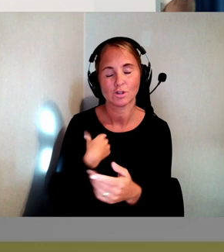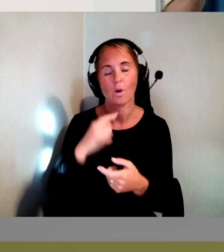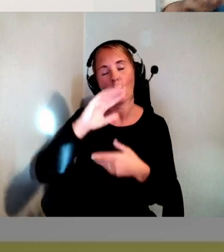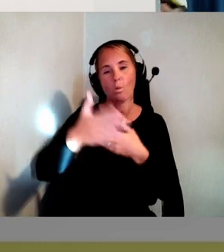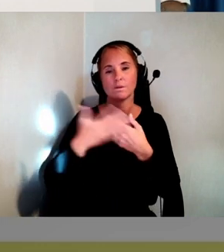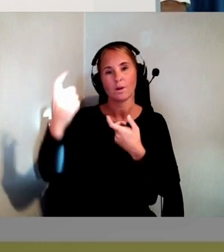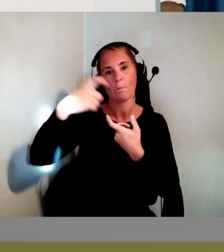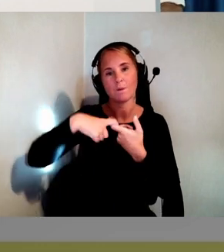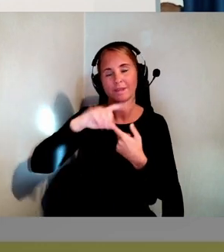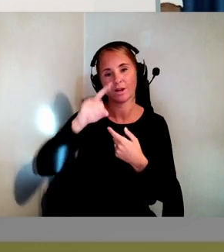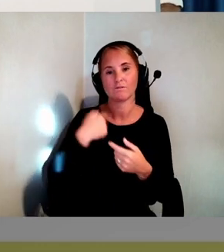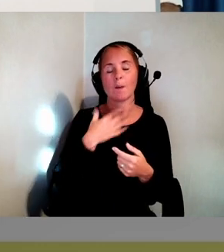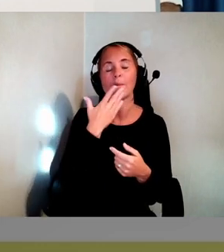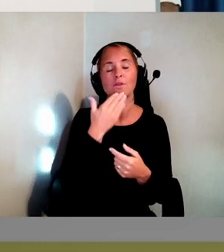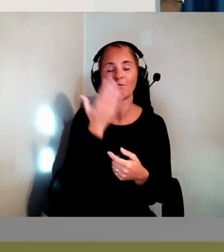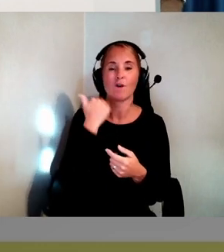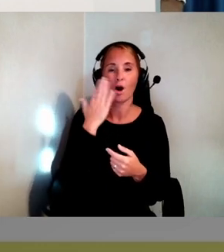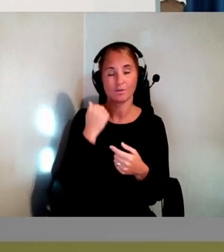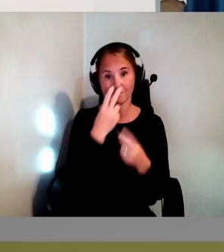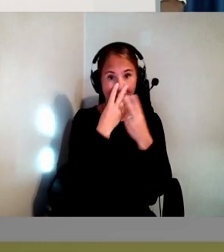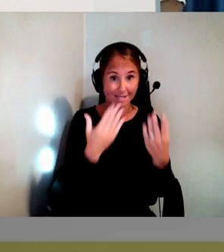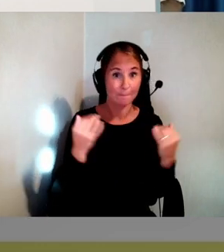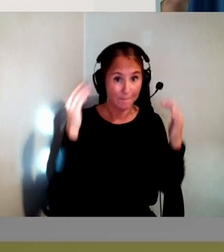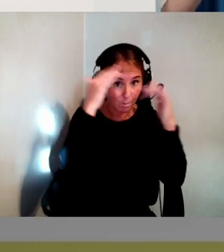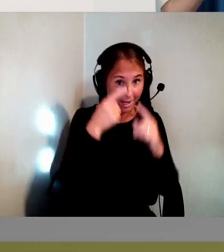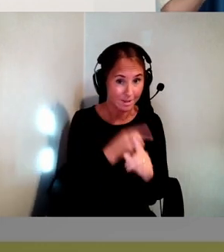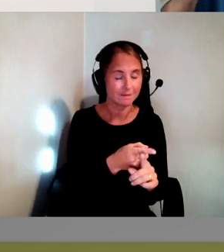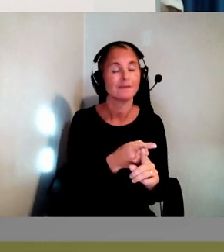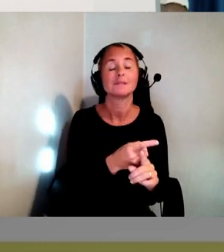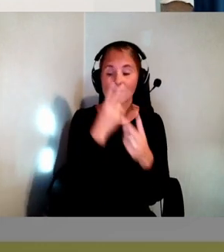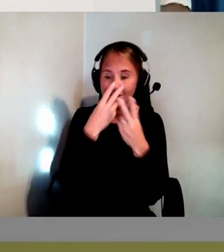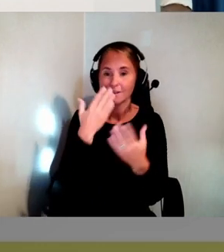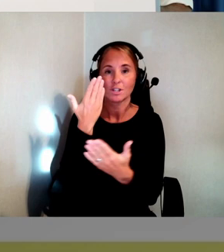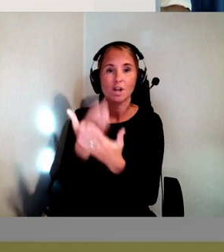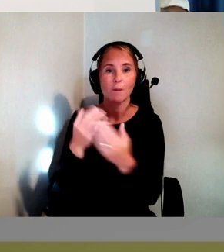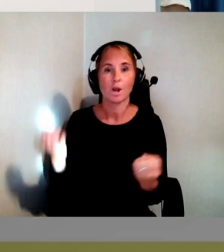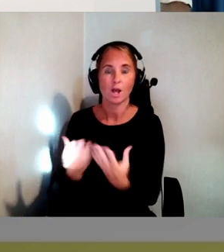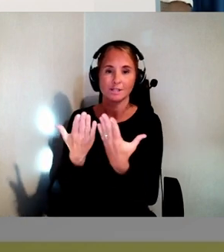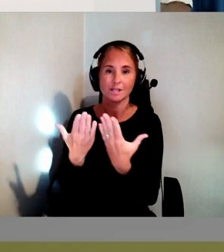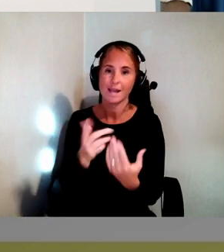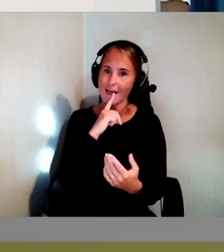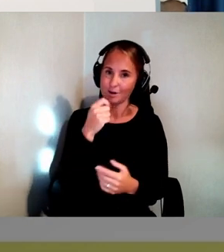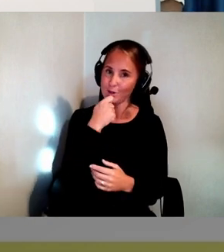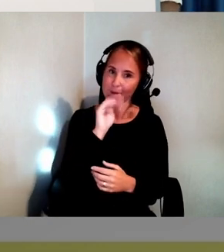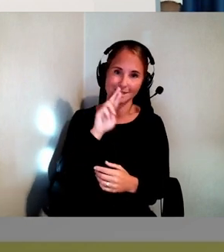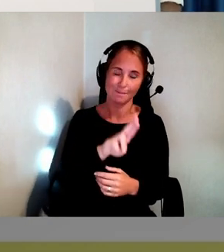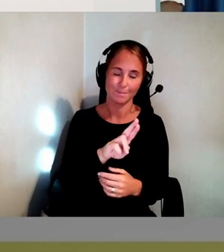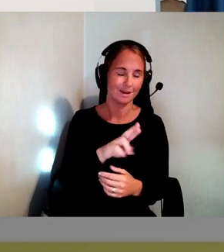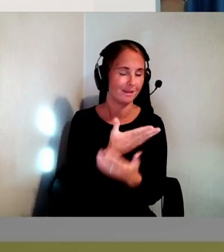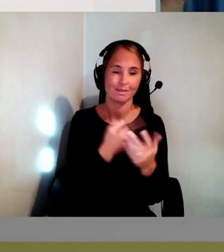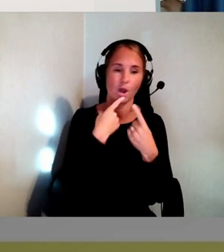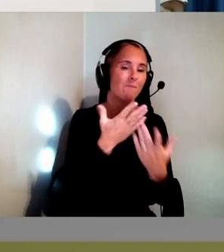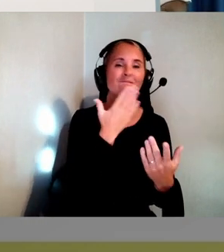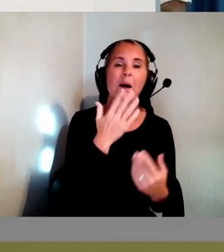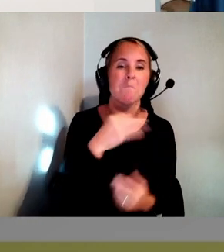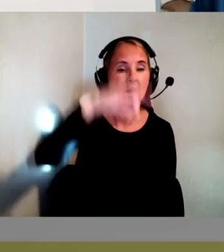men sen också något förslag på en lösning då Eh och det är anonyma exempel så vi är inte här för att hänga ut någon eh Vi hoppar